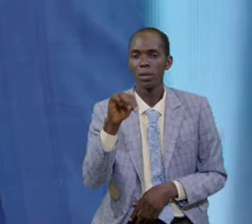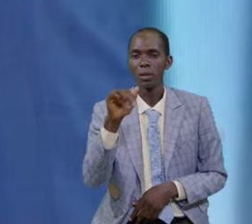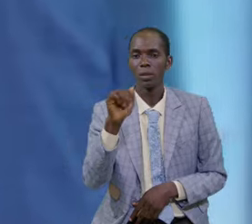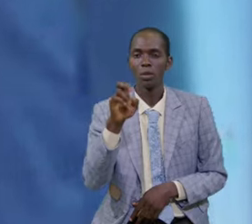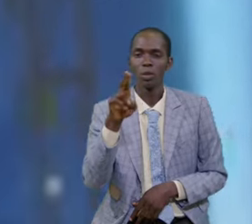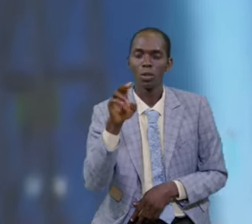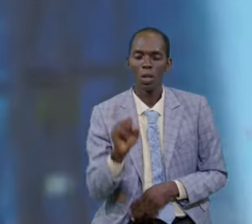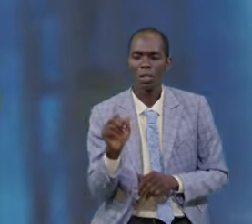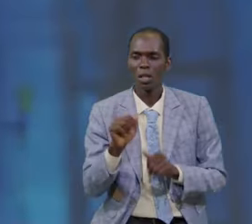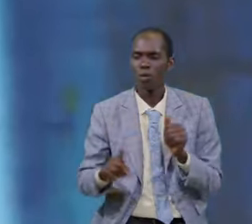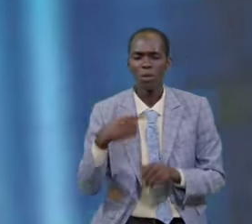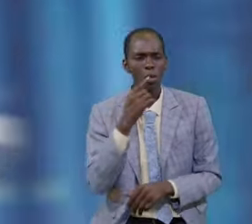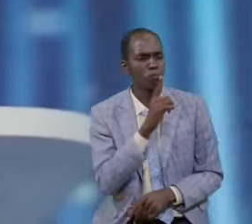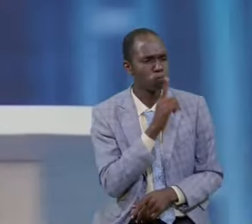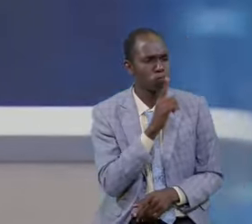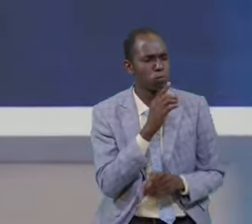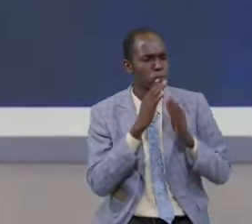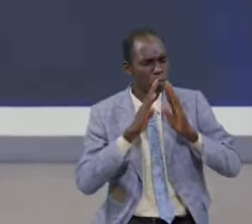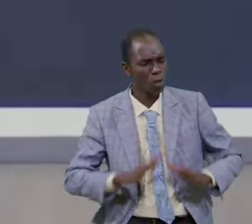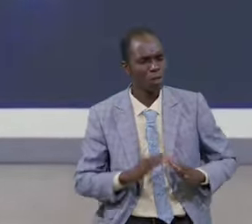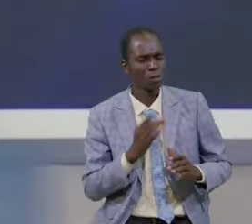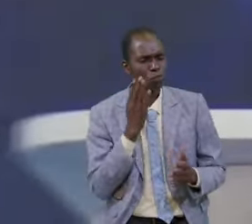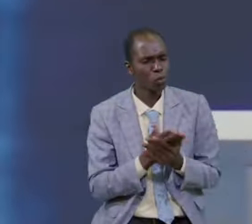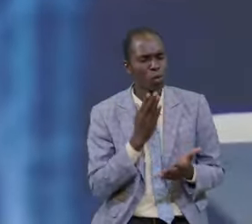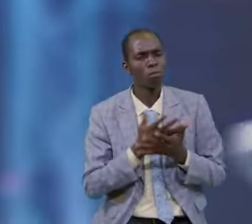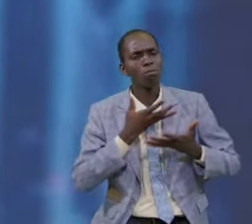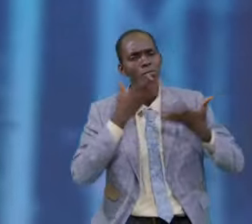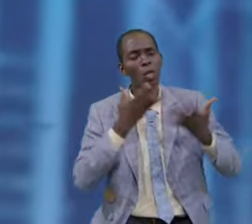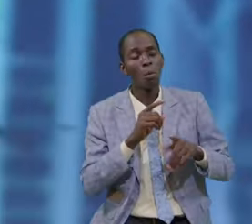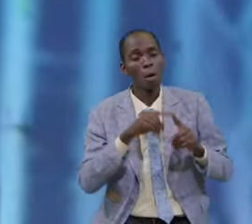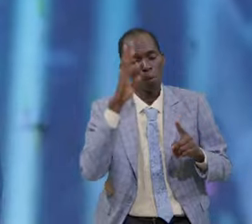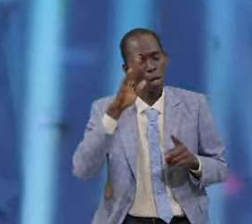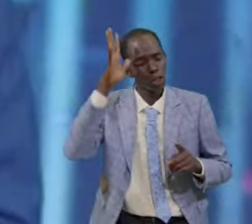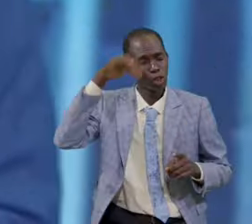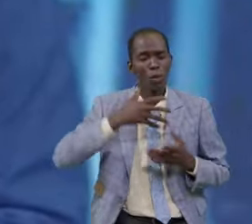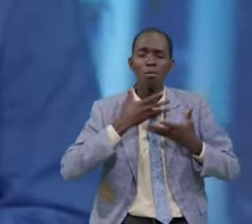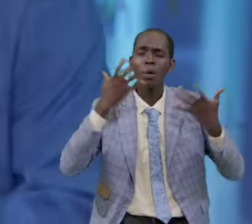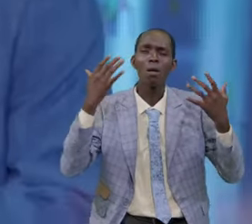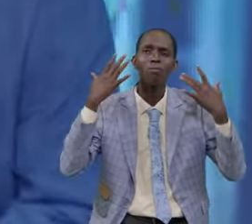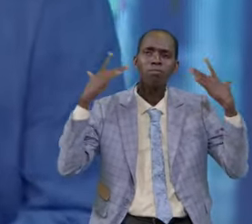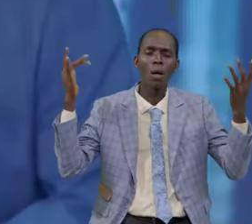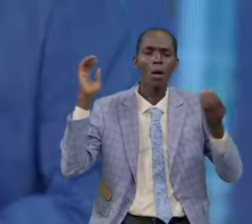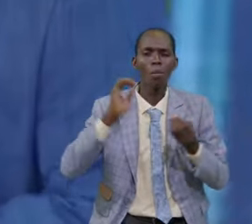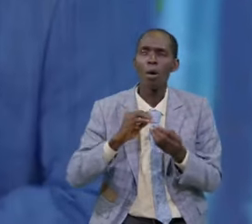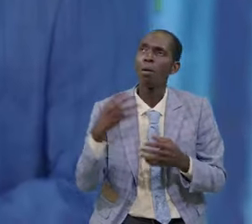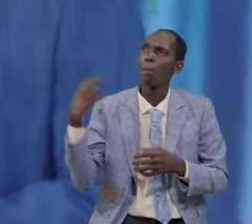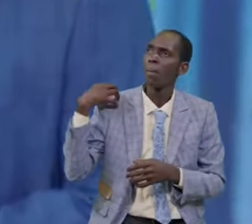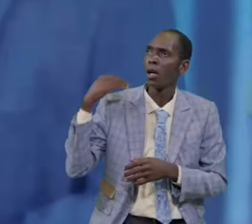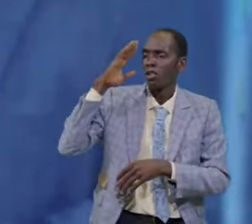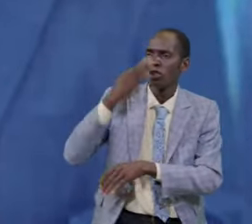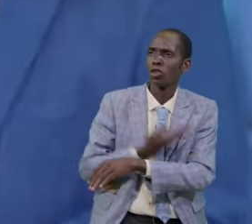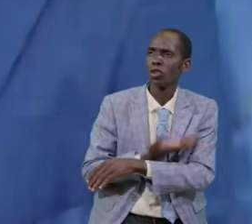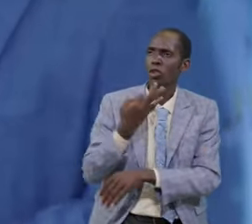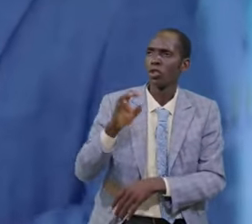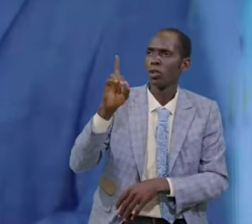tu penses que tu as? Comment est-ce que tu penses que tu peux réaliser? L'homme crie beaucoup plus fort. Maître, fils de David, aie pitié